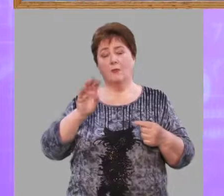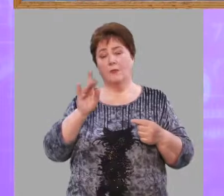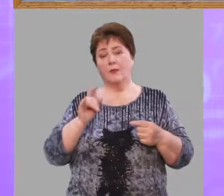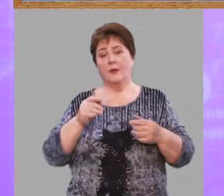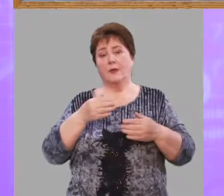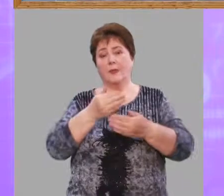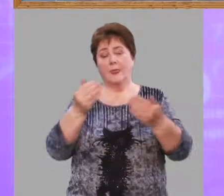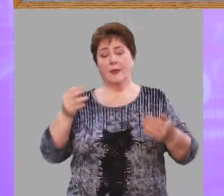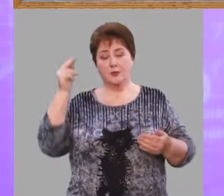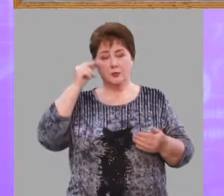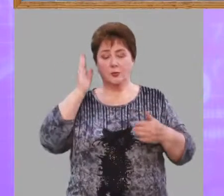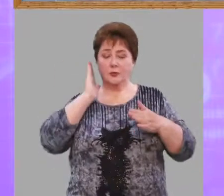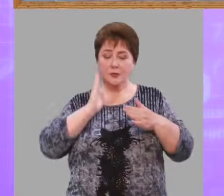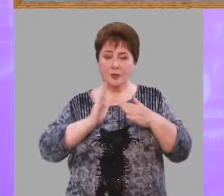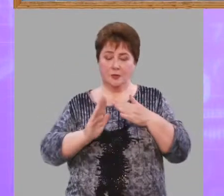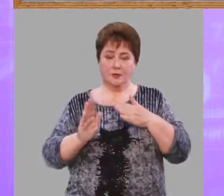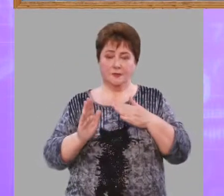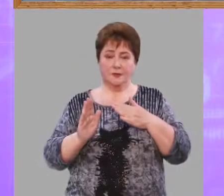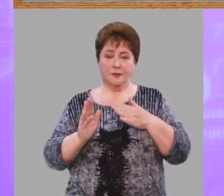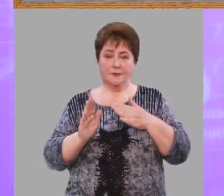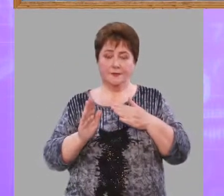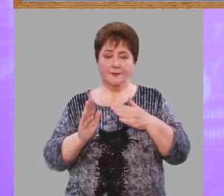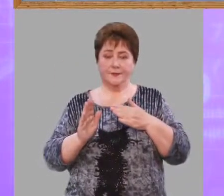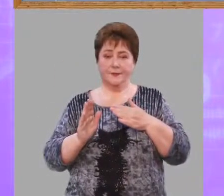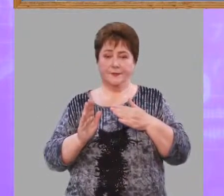Наш урок подходит к концу.